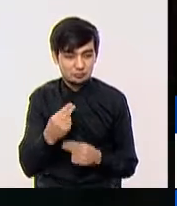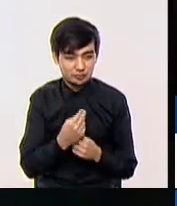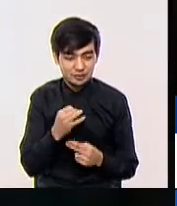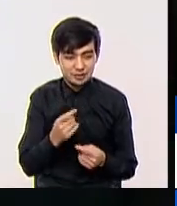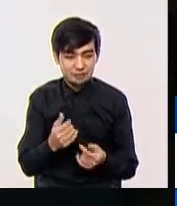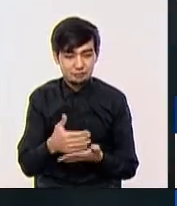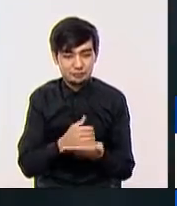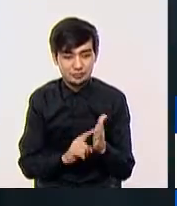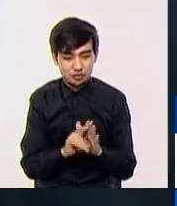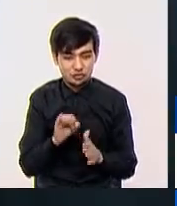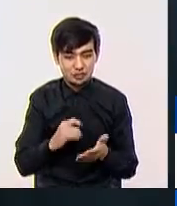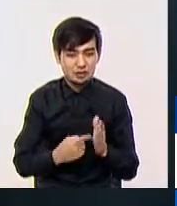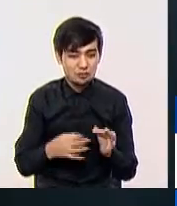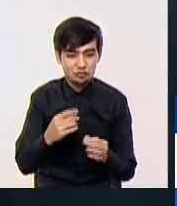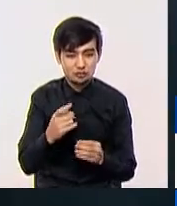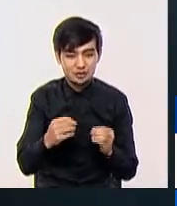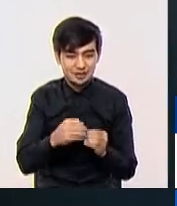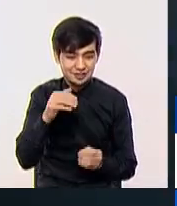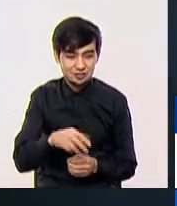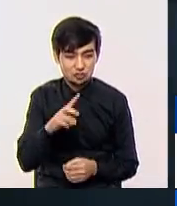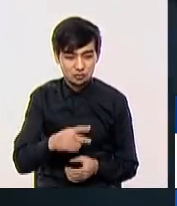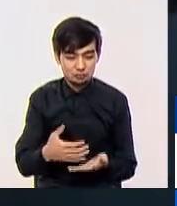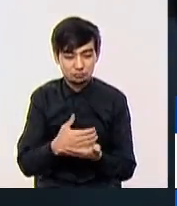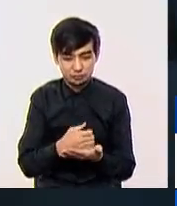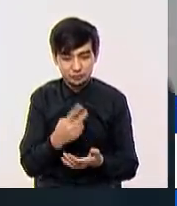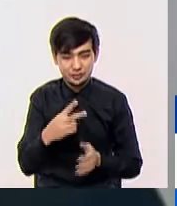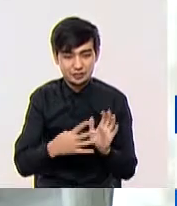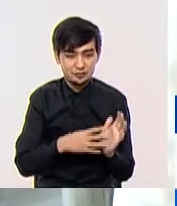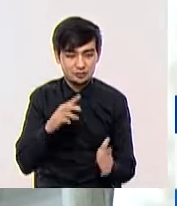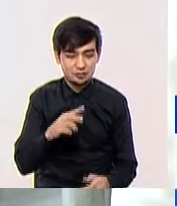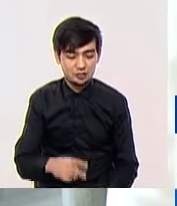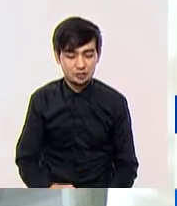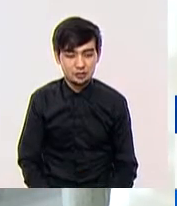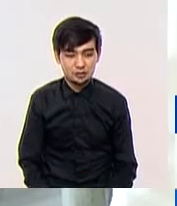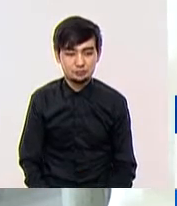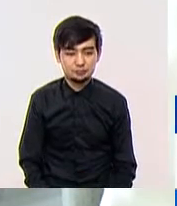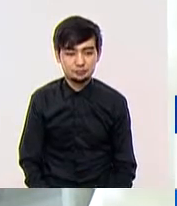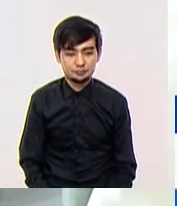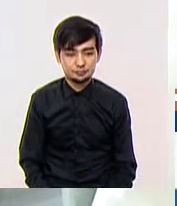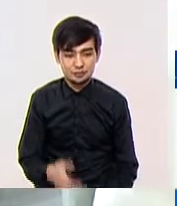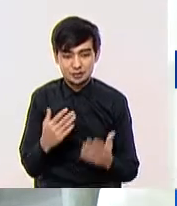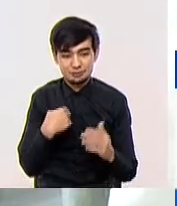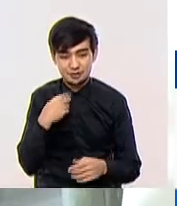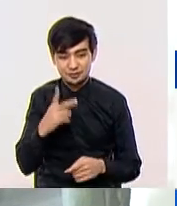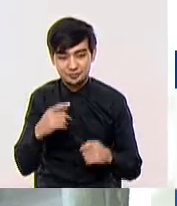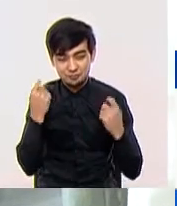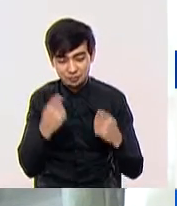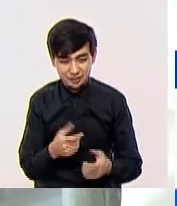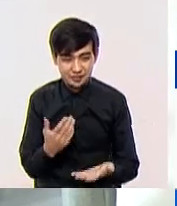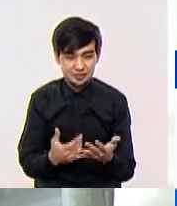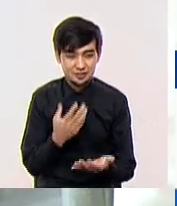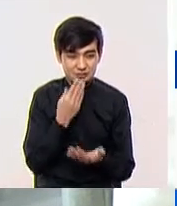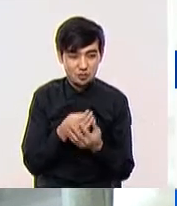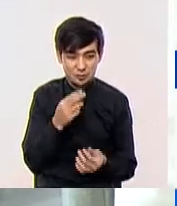сбор средств. Из требуемых 110 тысяч долларов смогла собрать 29. Даже если там продам квартиру, да, я оставлю